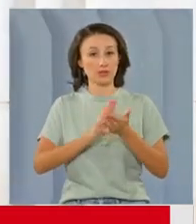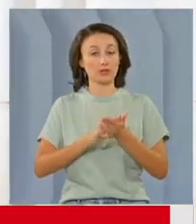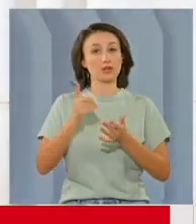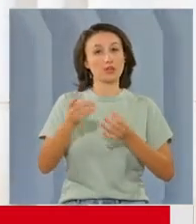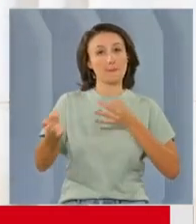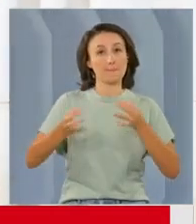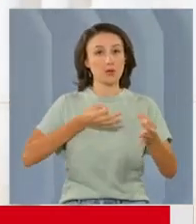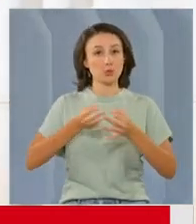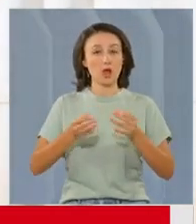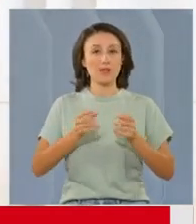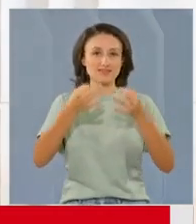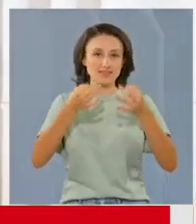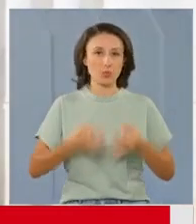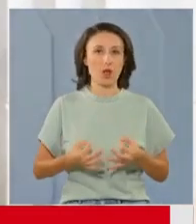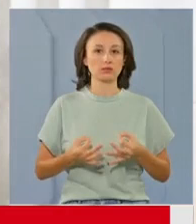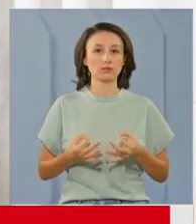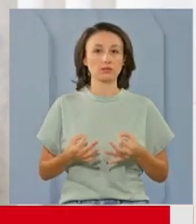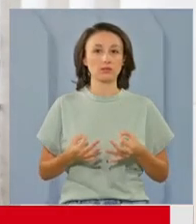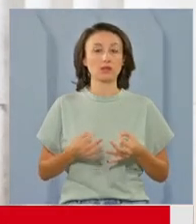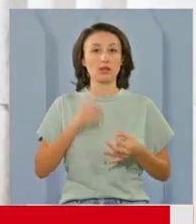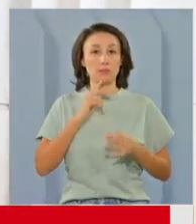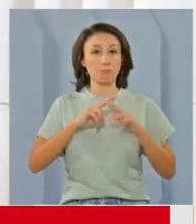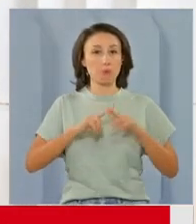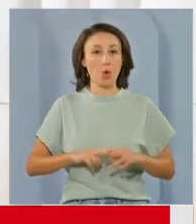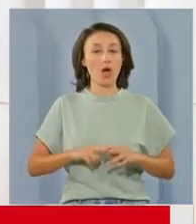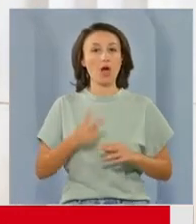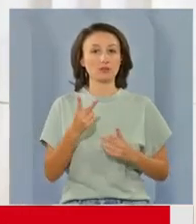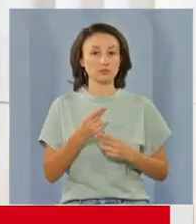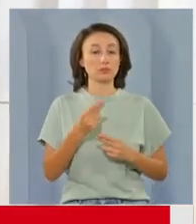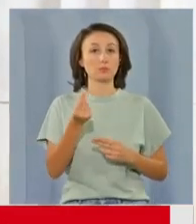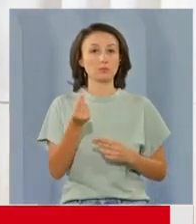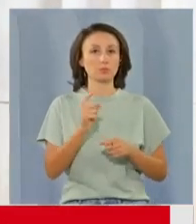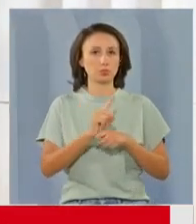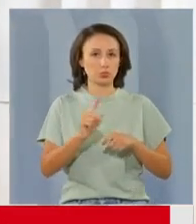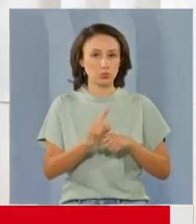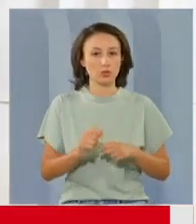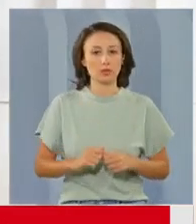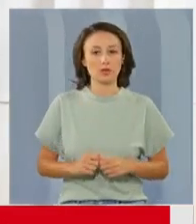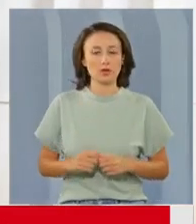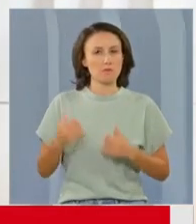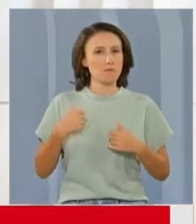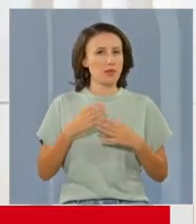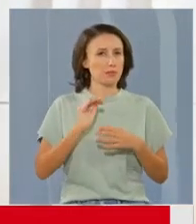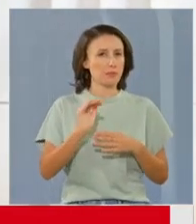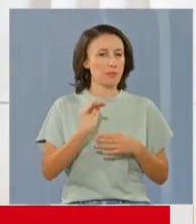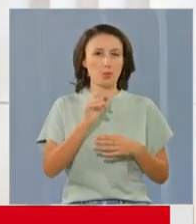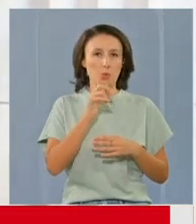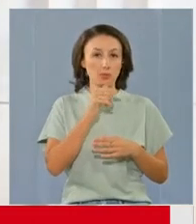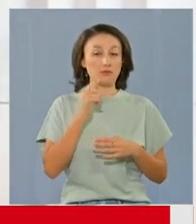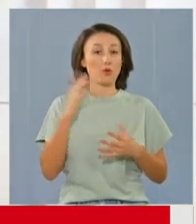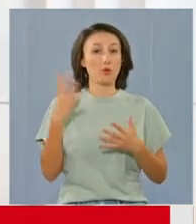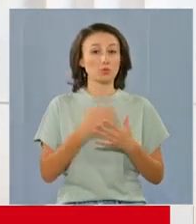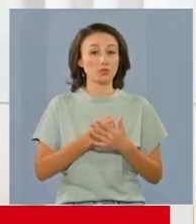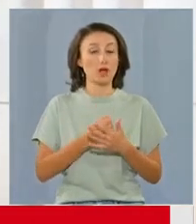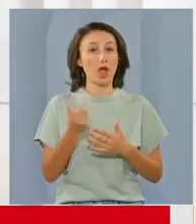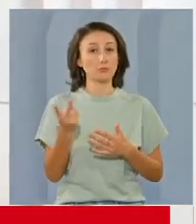acea măsură asiguratorie, mai exact sechestru pe bunuri. Și de aici vine întrebarea pentru foarte mulți oameni din Crevedia, de unde vor reuși